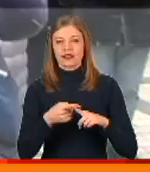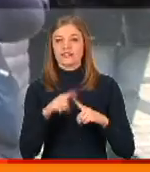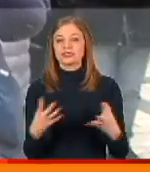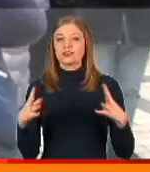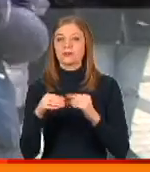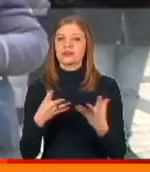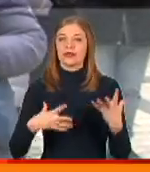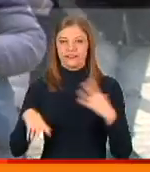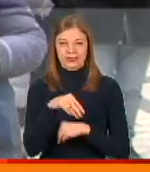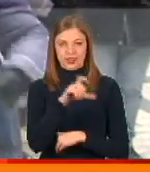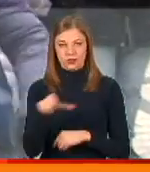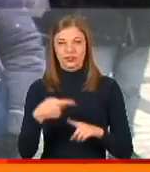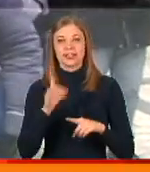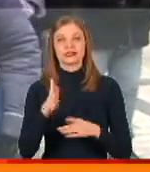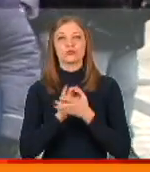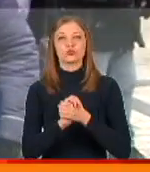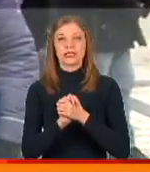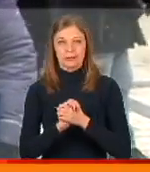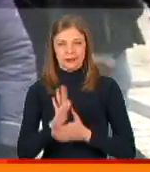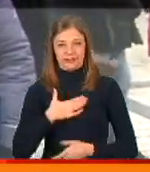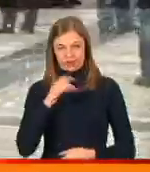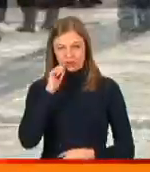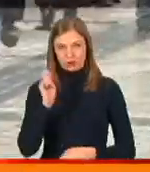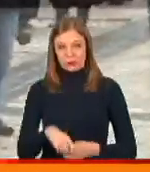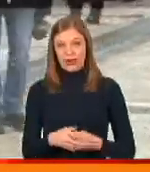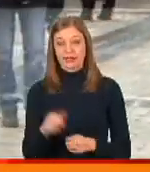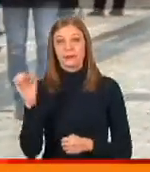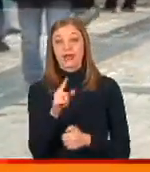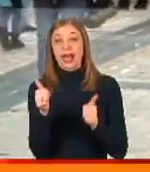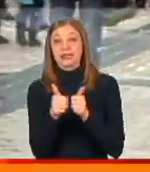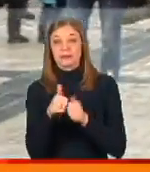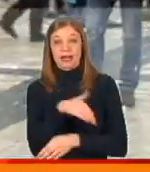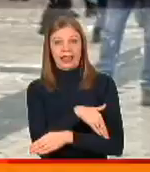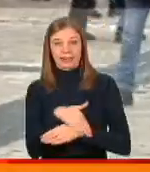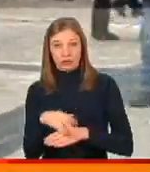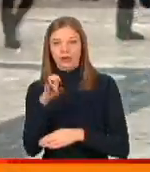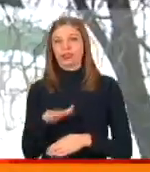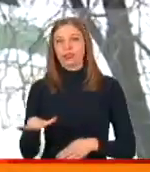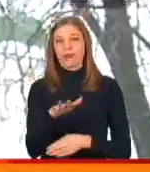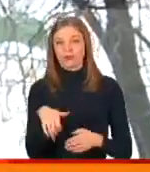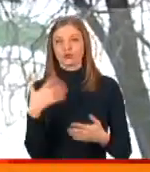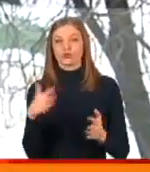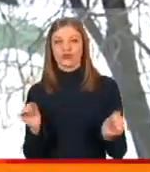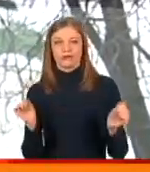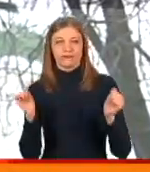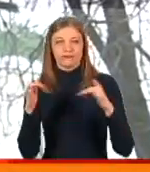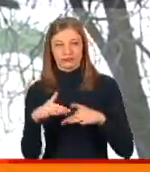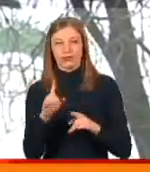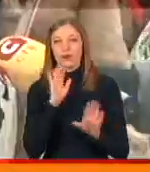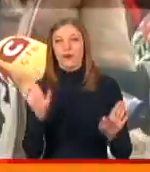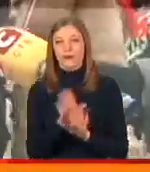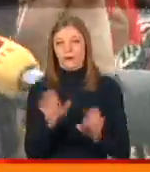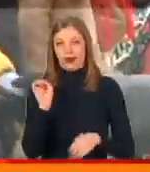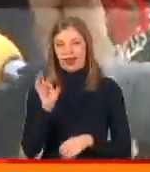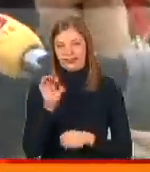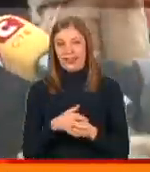об'єднає всіх людей, це буде мир в нашій Україні. А з прилеглих вуличок на площі до Софії вже сходяться колядники.